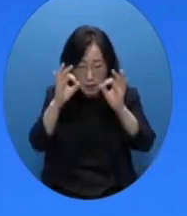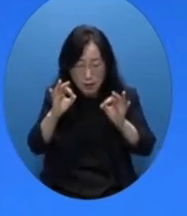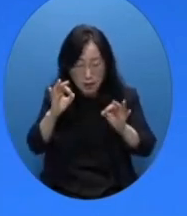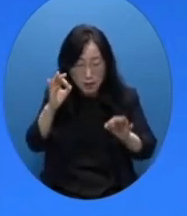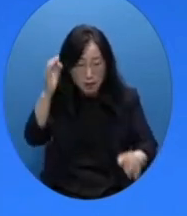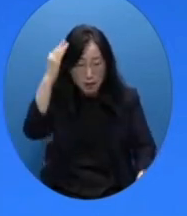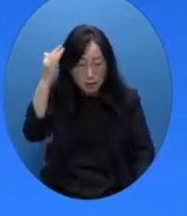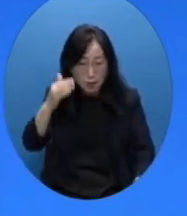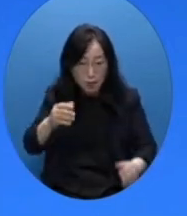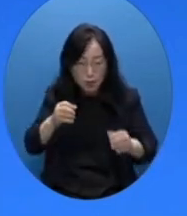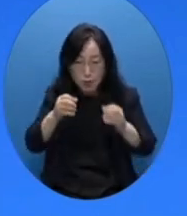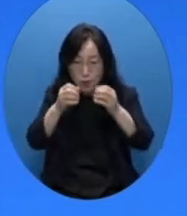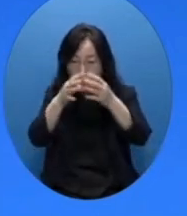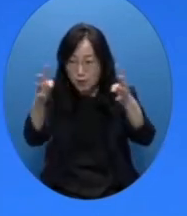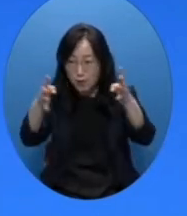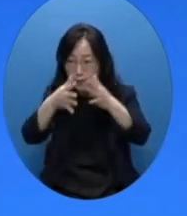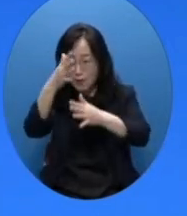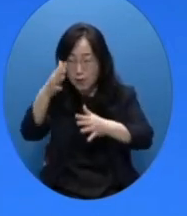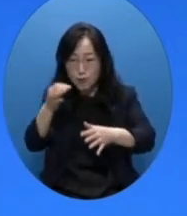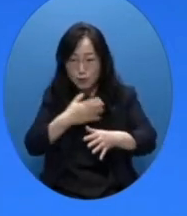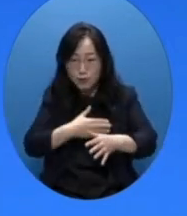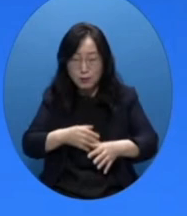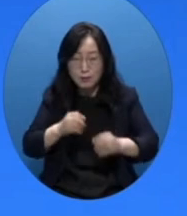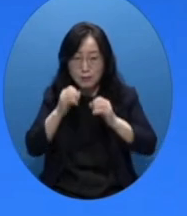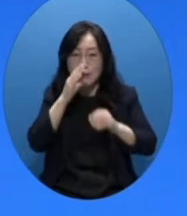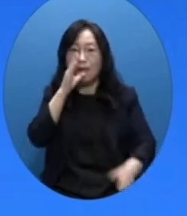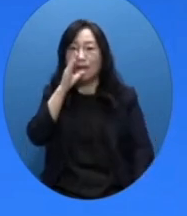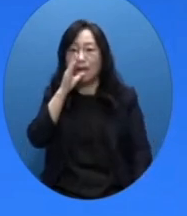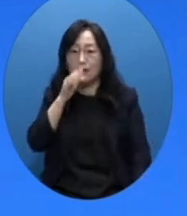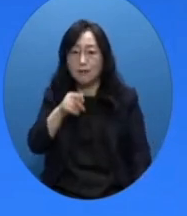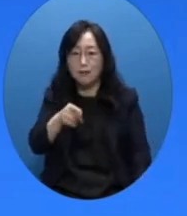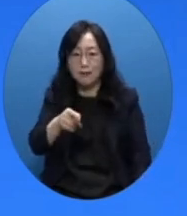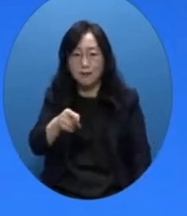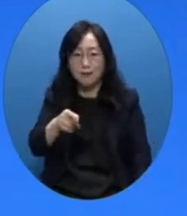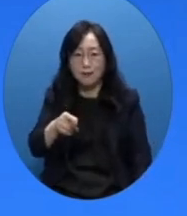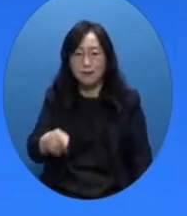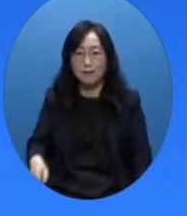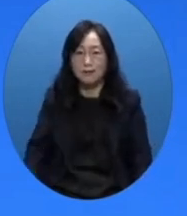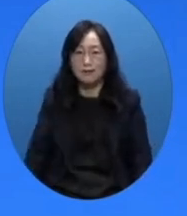깜짝 놀랐답니다. 한국에 와서 보니까